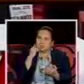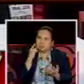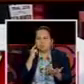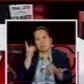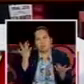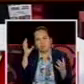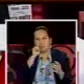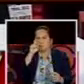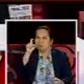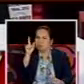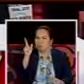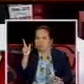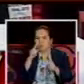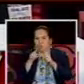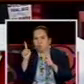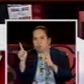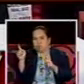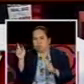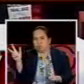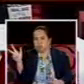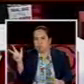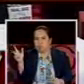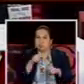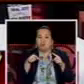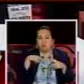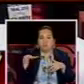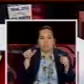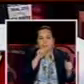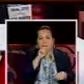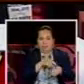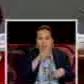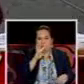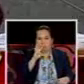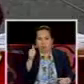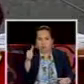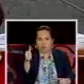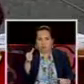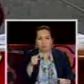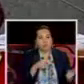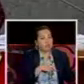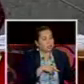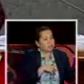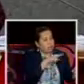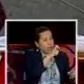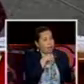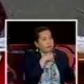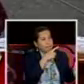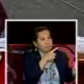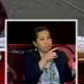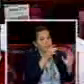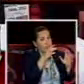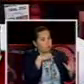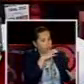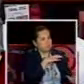120 to 130. Ngayon, pero umalis ho ako ng mga 410, Your Honor. Nandun ba si Reynaldo V. Umali? Ayun